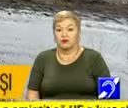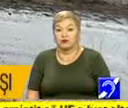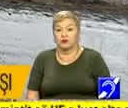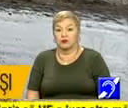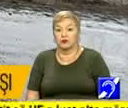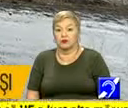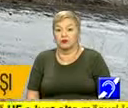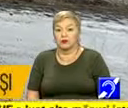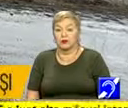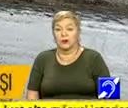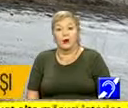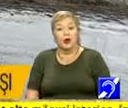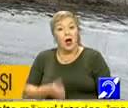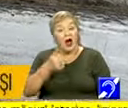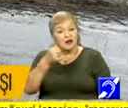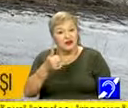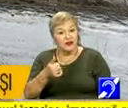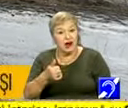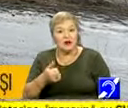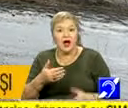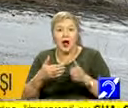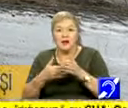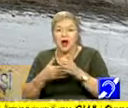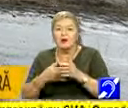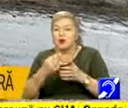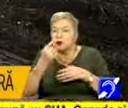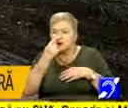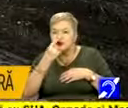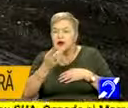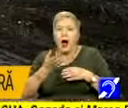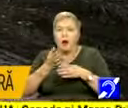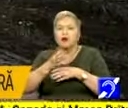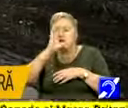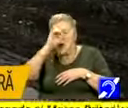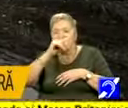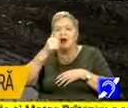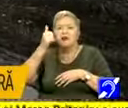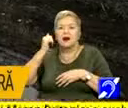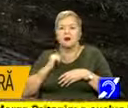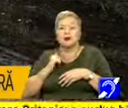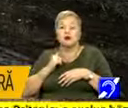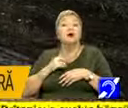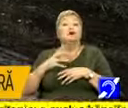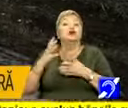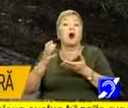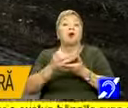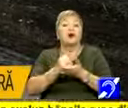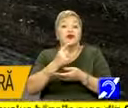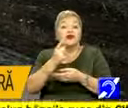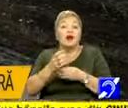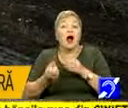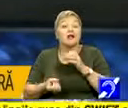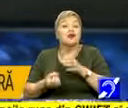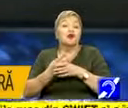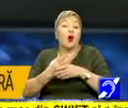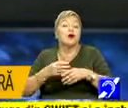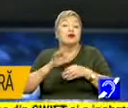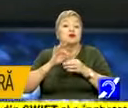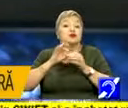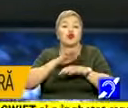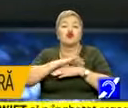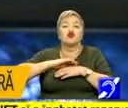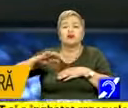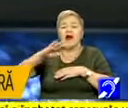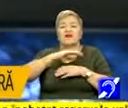бояться. Chiar și așa, ofensiva Rusiei a continuat noaptea trecută și au cucerit, cel puțin pentru moment, noi teritorii.